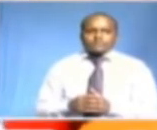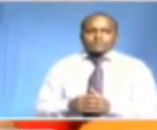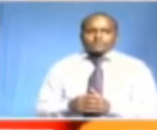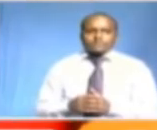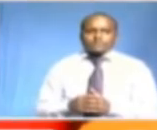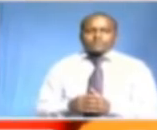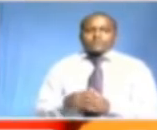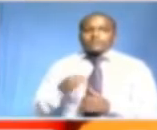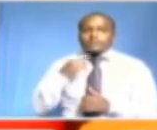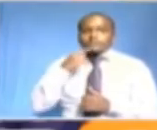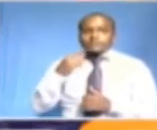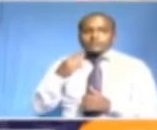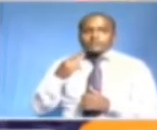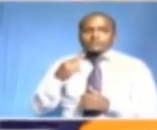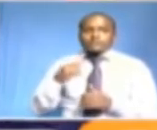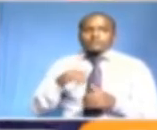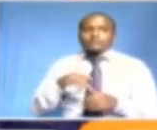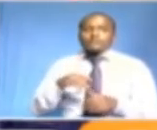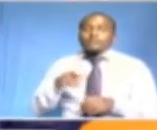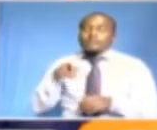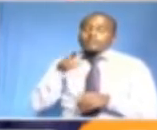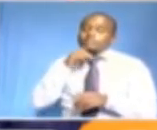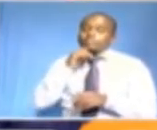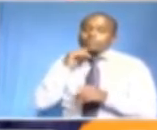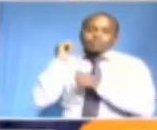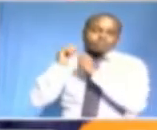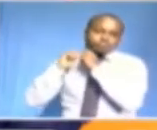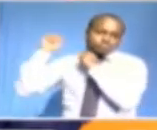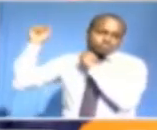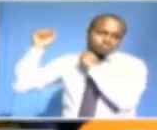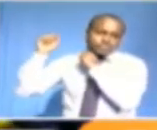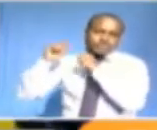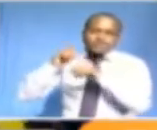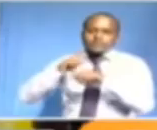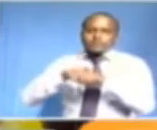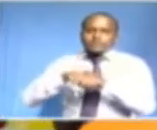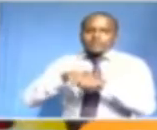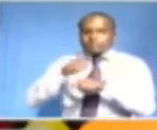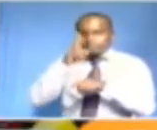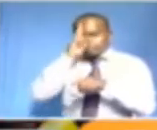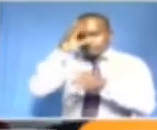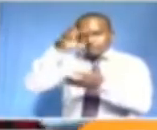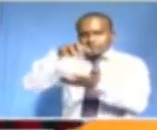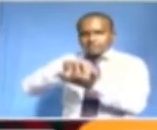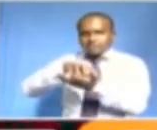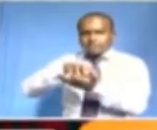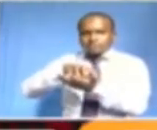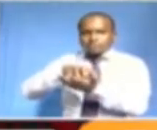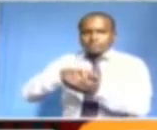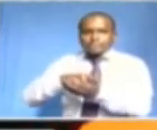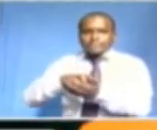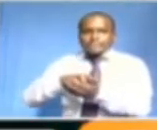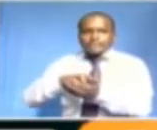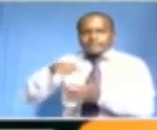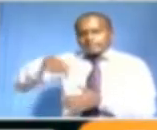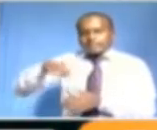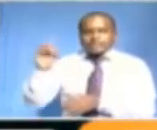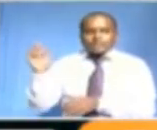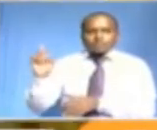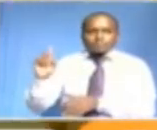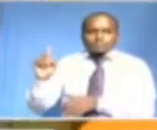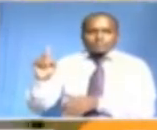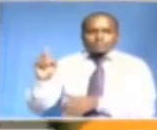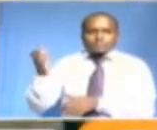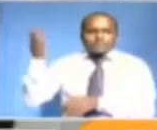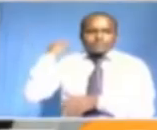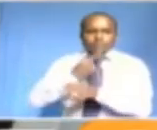Inadaiwa kuwa mwenda zake alijitoa uhai alipokuwa ndani ya seli katika kituo cha polisi cha Parklands hapa jijini Nairobi wiki